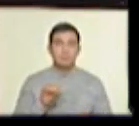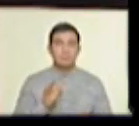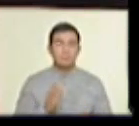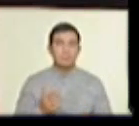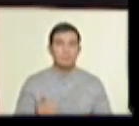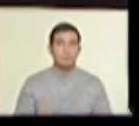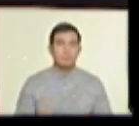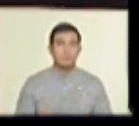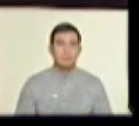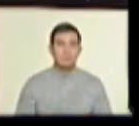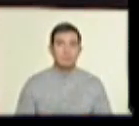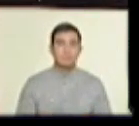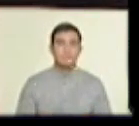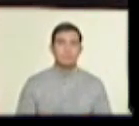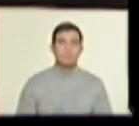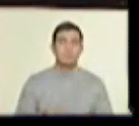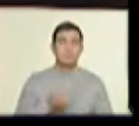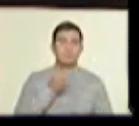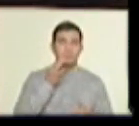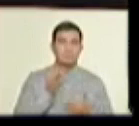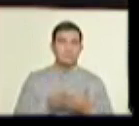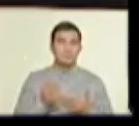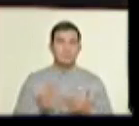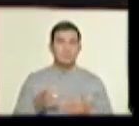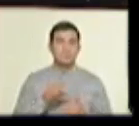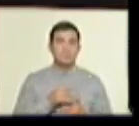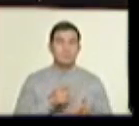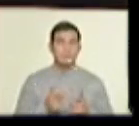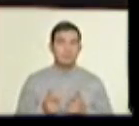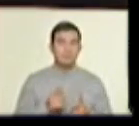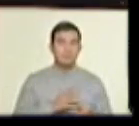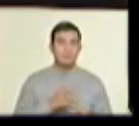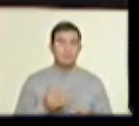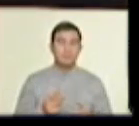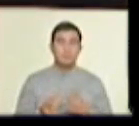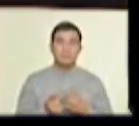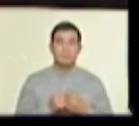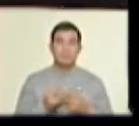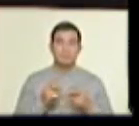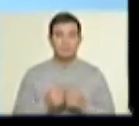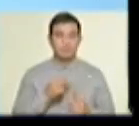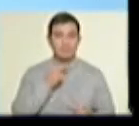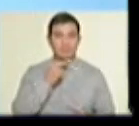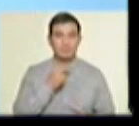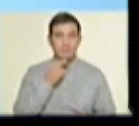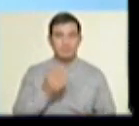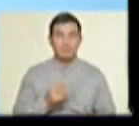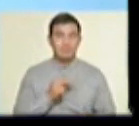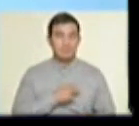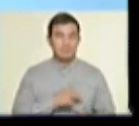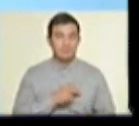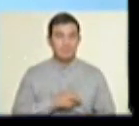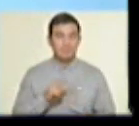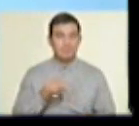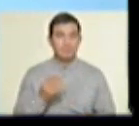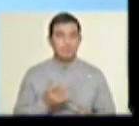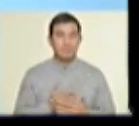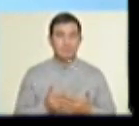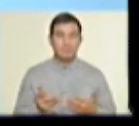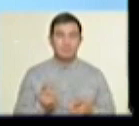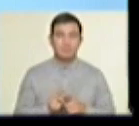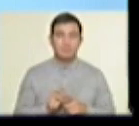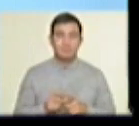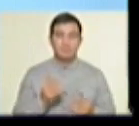ekan. Javobingiz tayyor bo'lsa, keling birgalikda tekshirib olamiz. Ish pish so'zi. Demak,